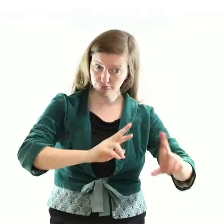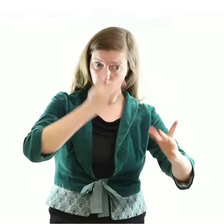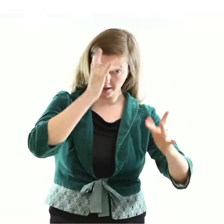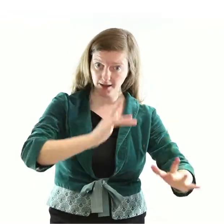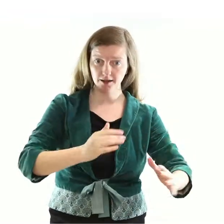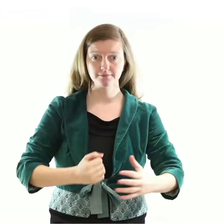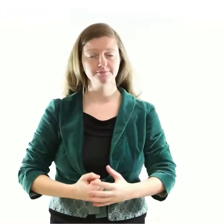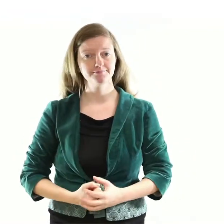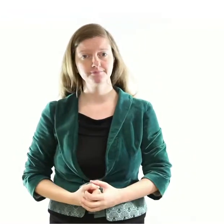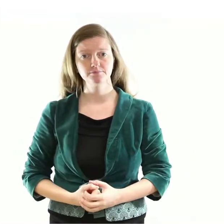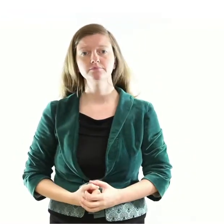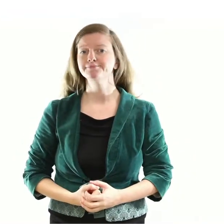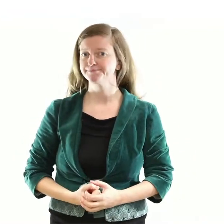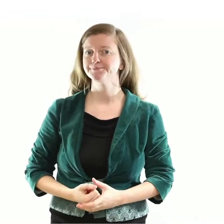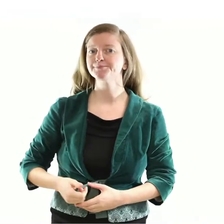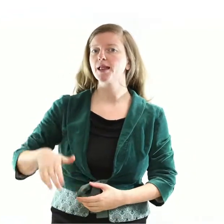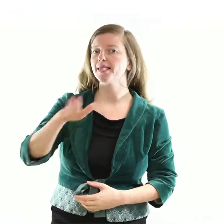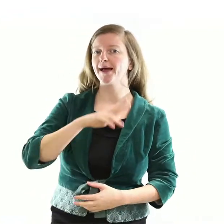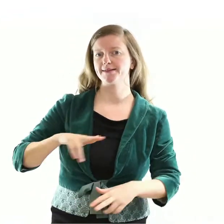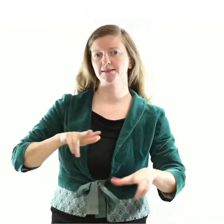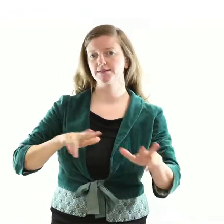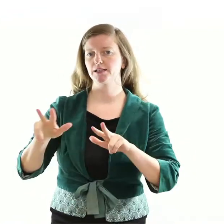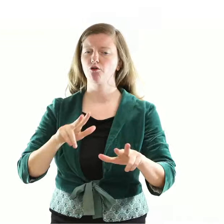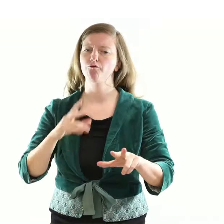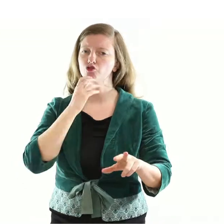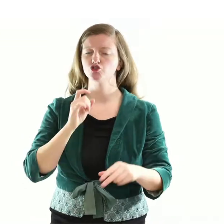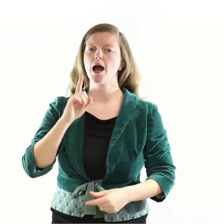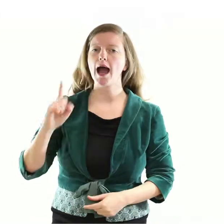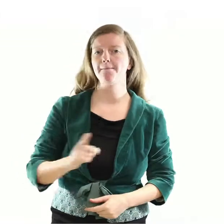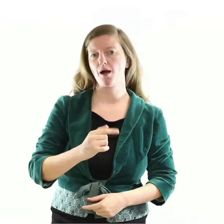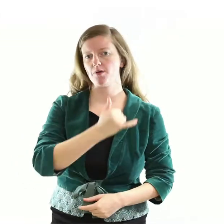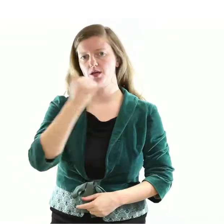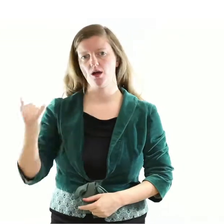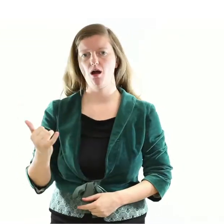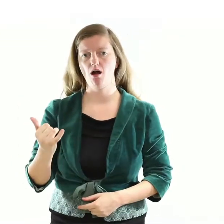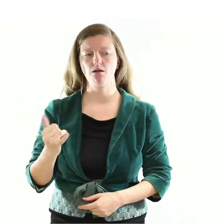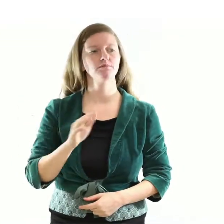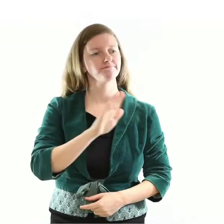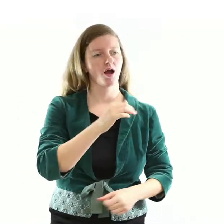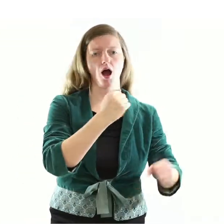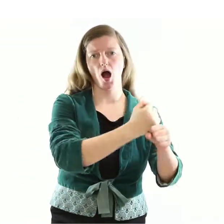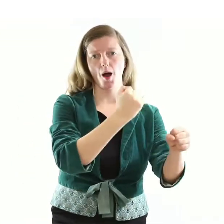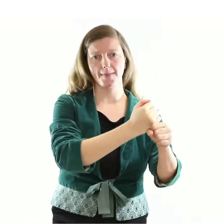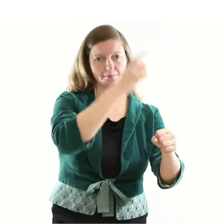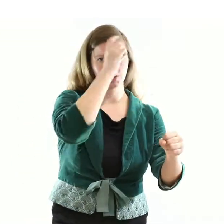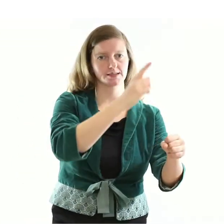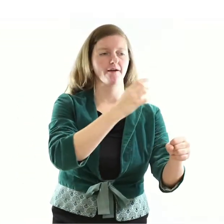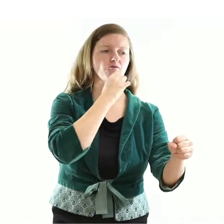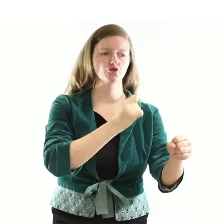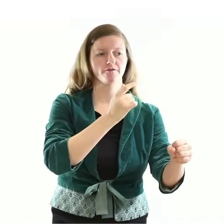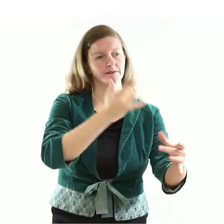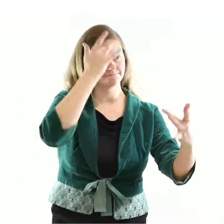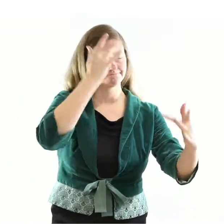insgesamt? Es ist ein Anliegen der Landesregierung, einmal im Jahr ganz besonders die Arbeit der Polizei zu